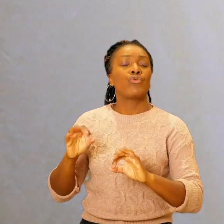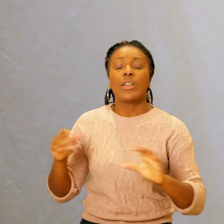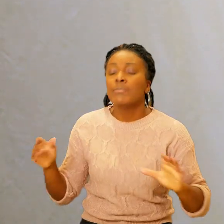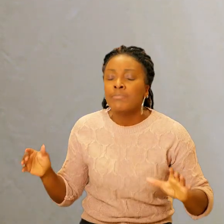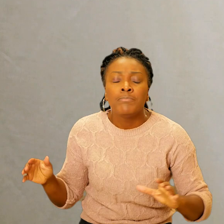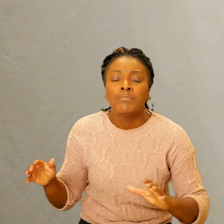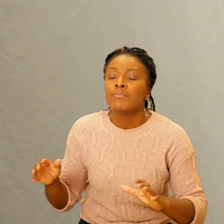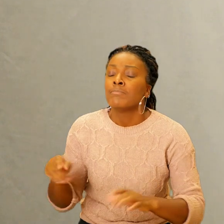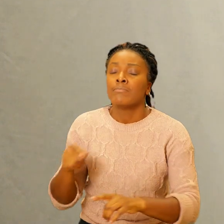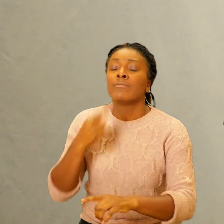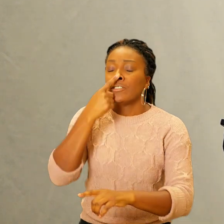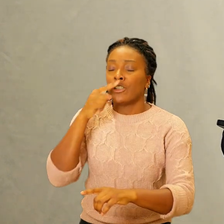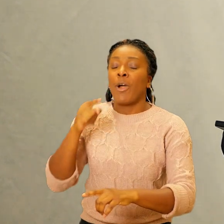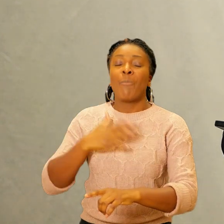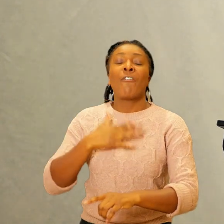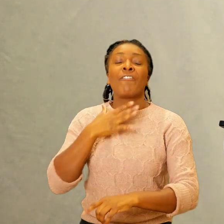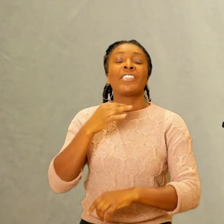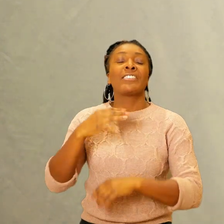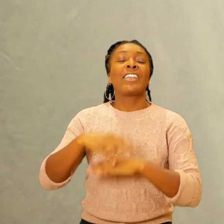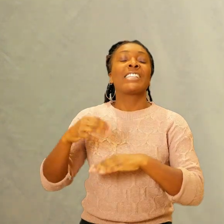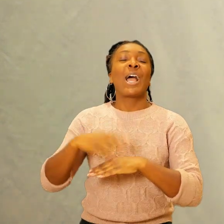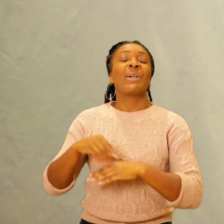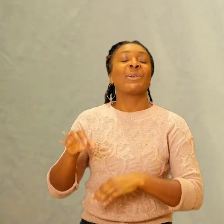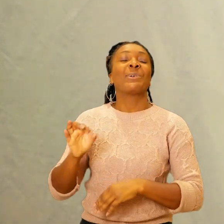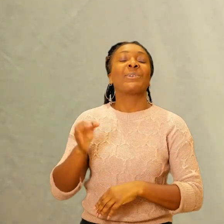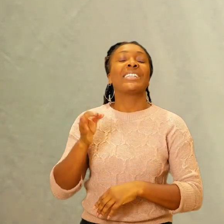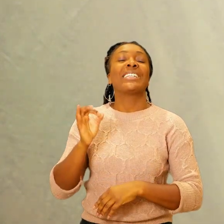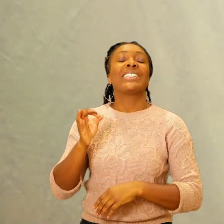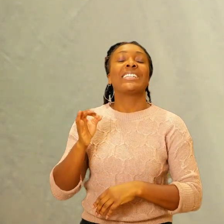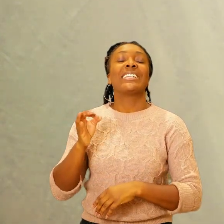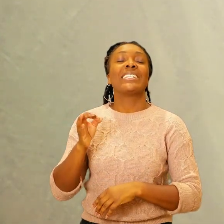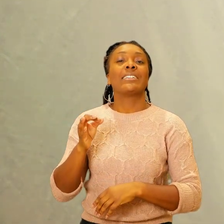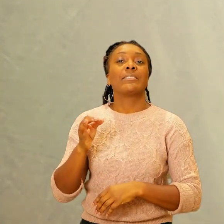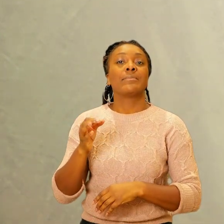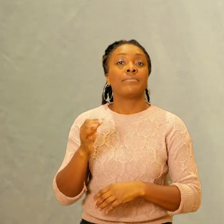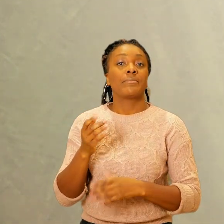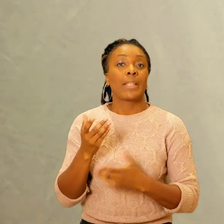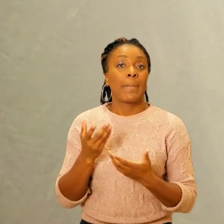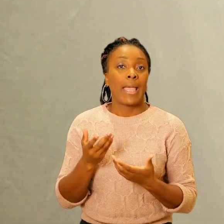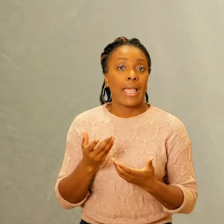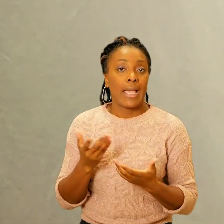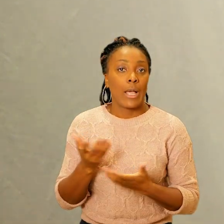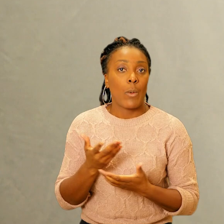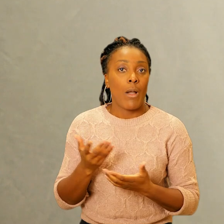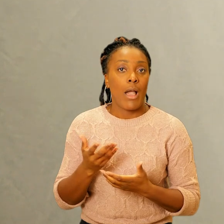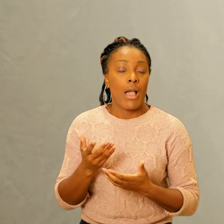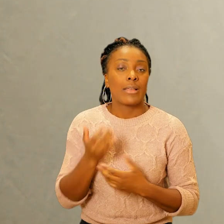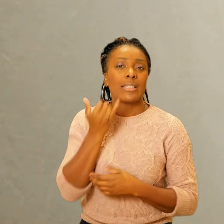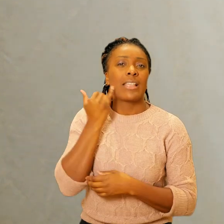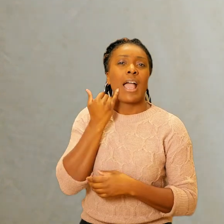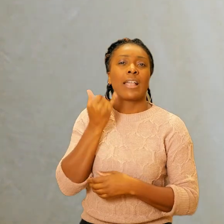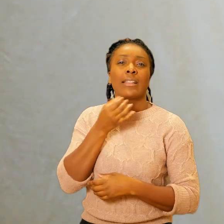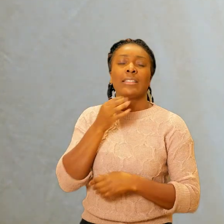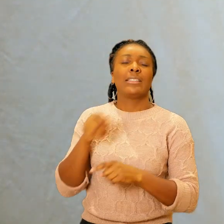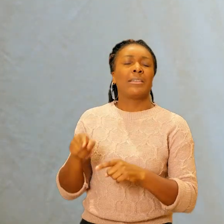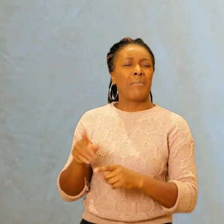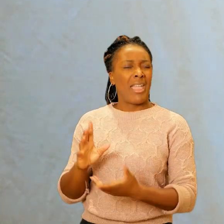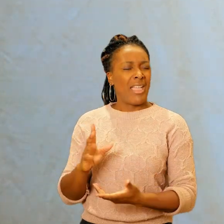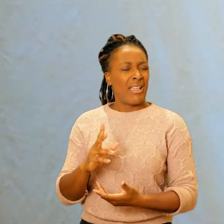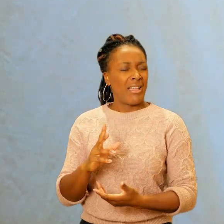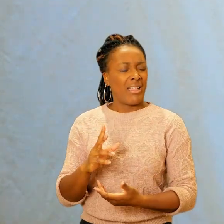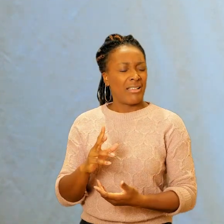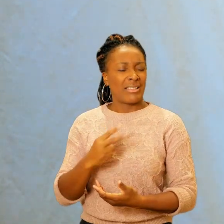parfum. Il va dire c'est le parfum d'Ésaü. Mais il y a quelque chose dans l'histoire qui va ressortir, c'est que par un moment, Isaac va dire mais c'est la voix